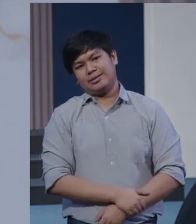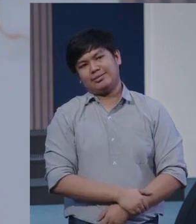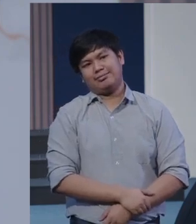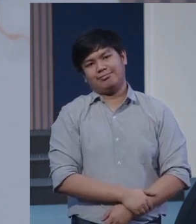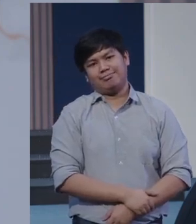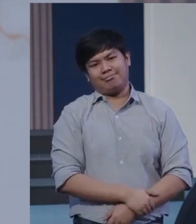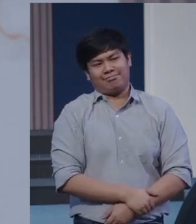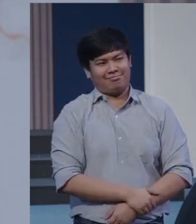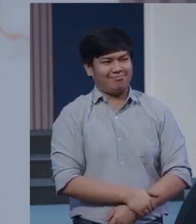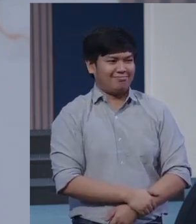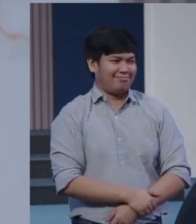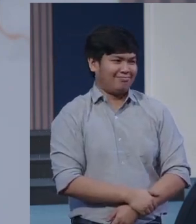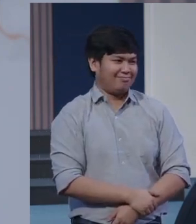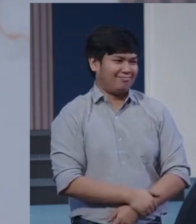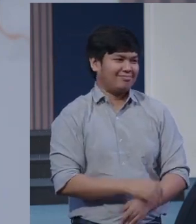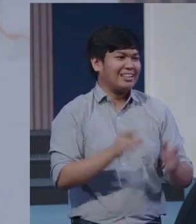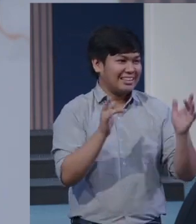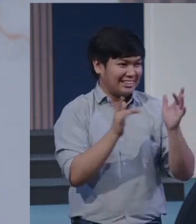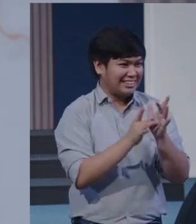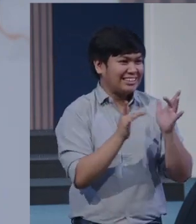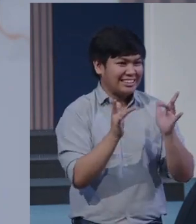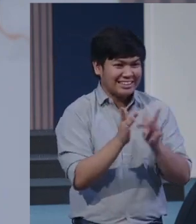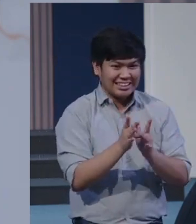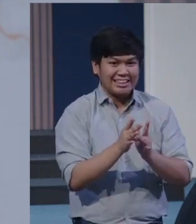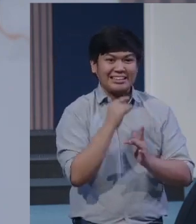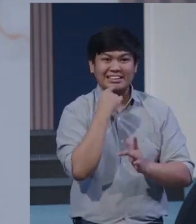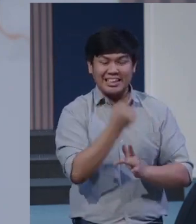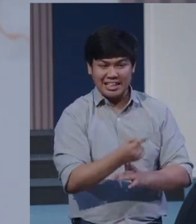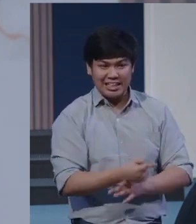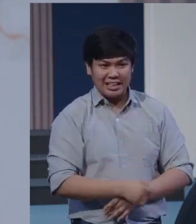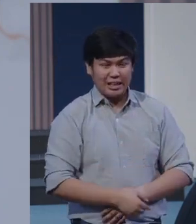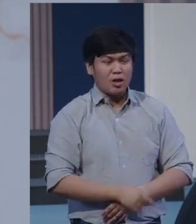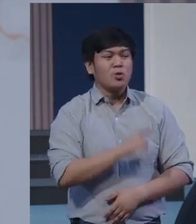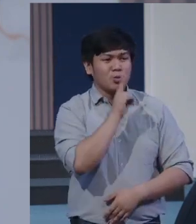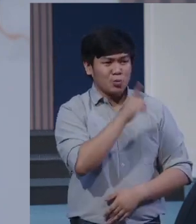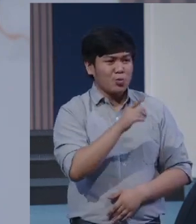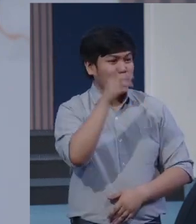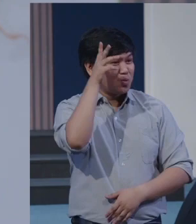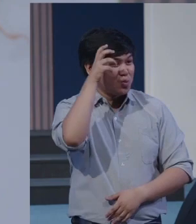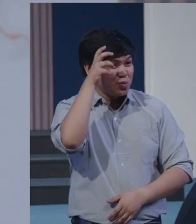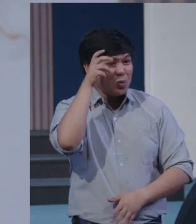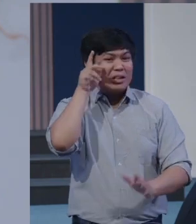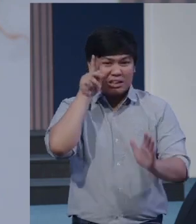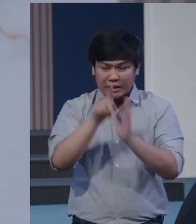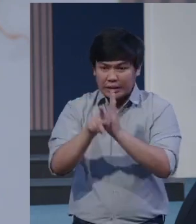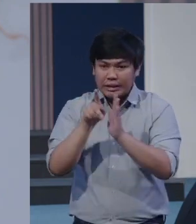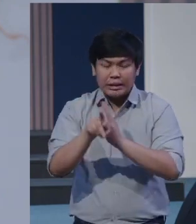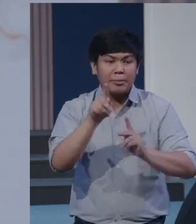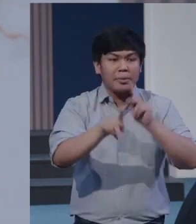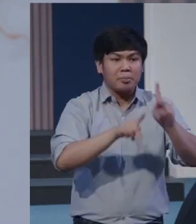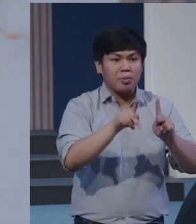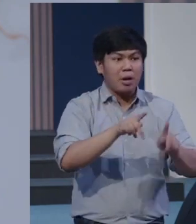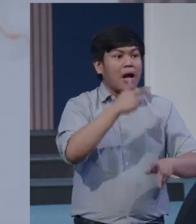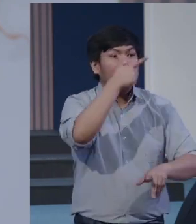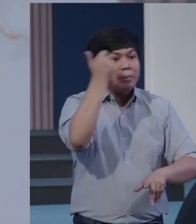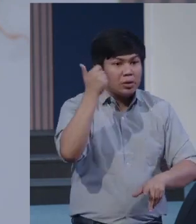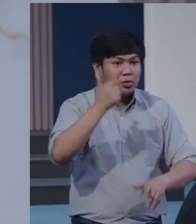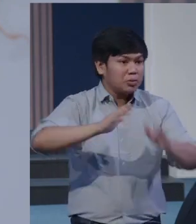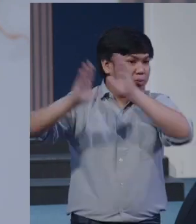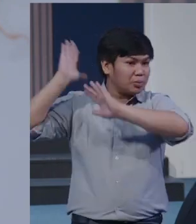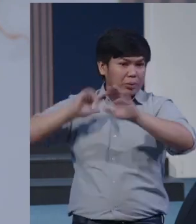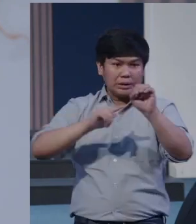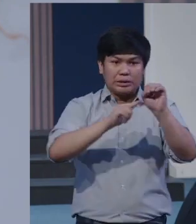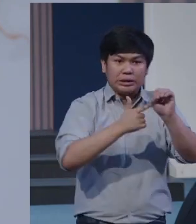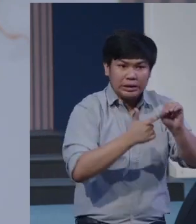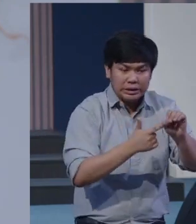Jesus sa John 8:44 He was a Murderer From the beginning a liar From the beginning sapagkat sa Genesis pa lang